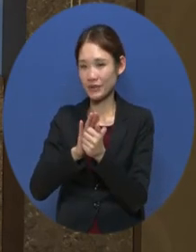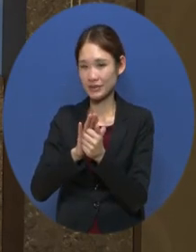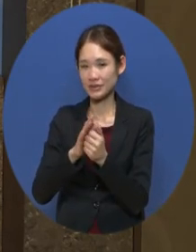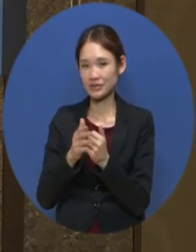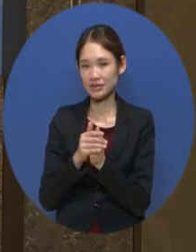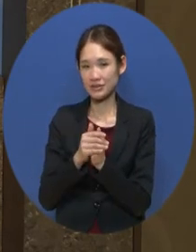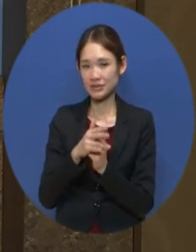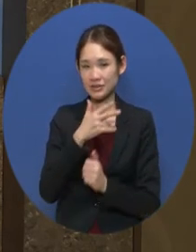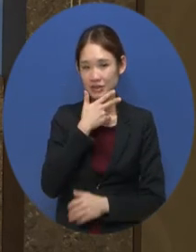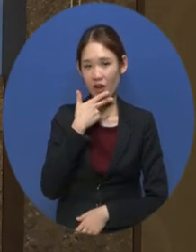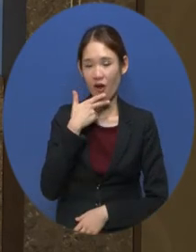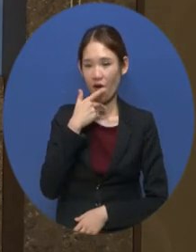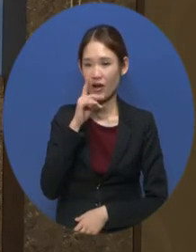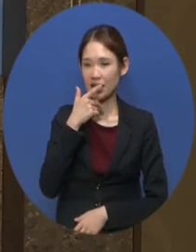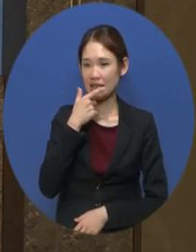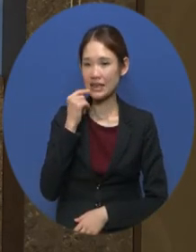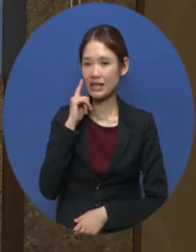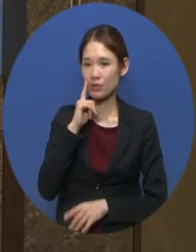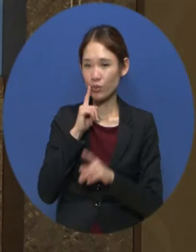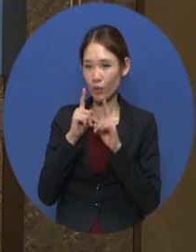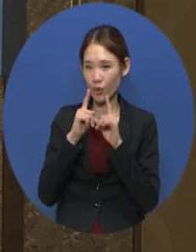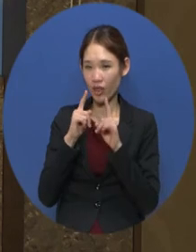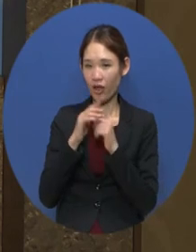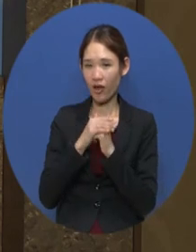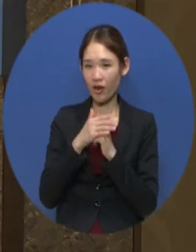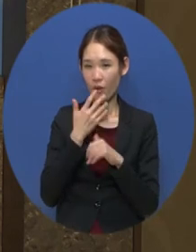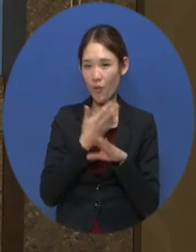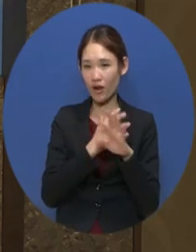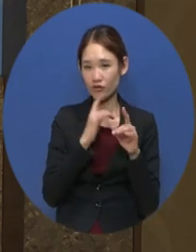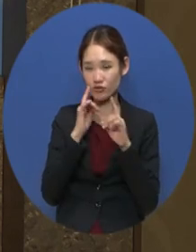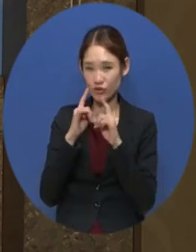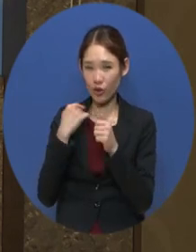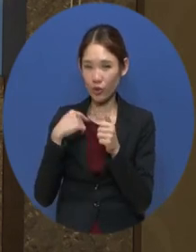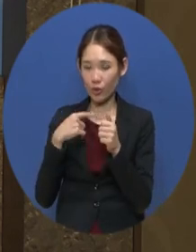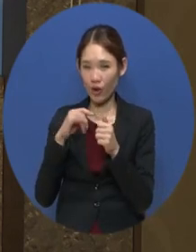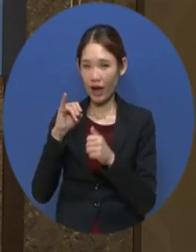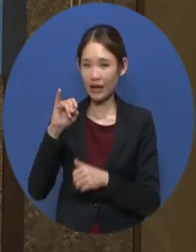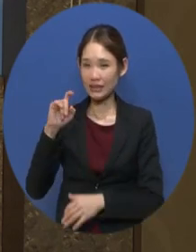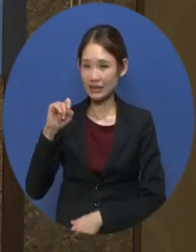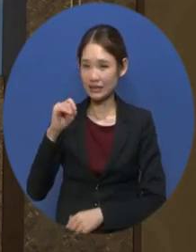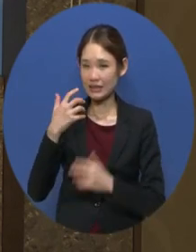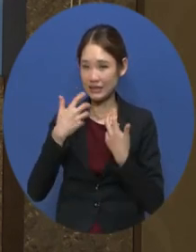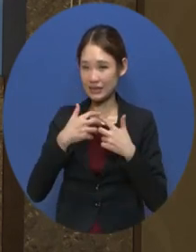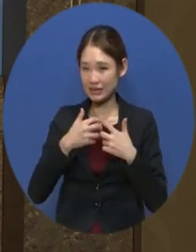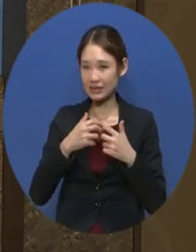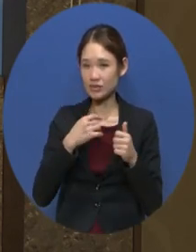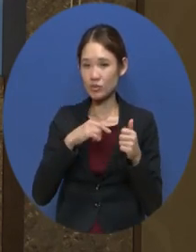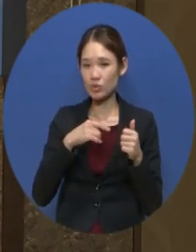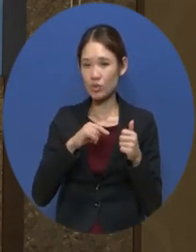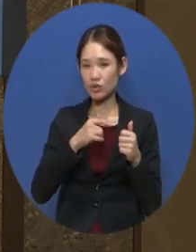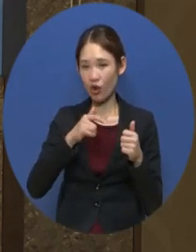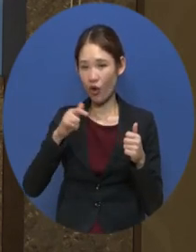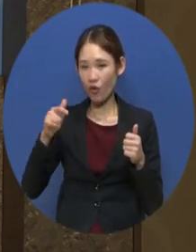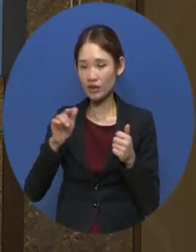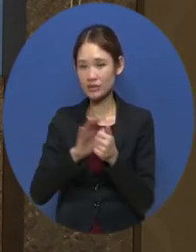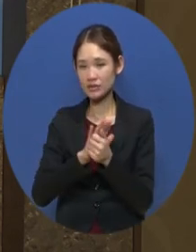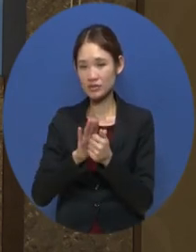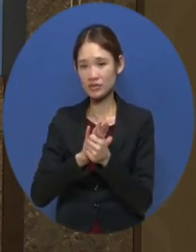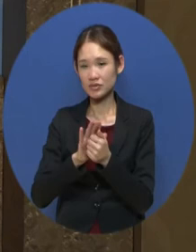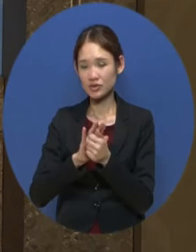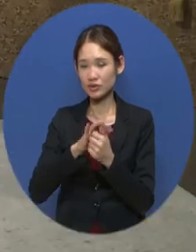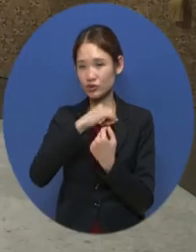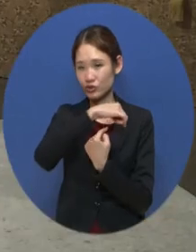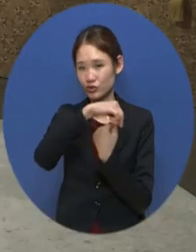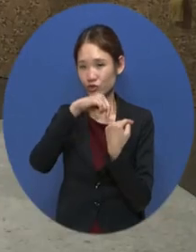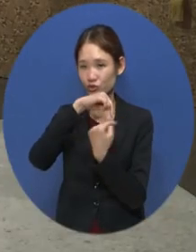뭐 일본어 등 외국어 교육이라든지 IT 기기 교육이라든지 이런 서비스들을 제공하는 다양한 서비스들을 운영을